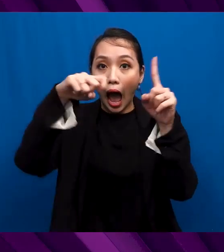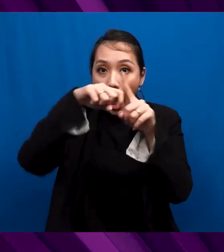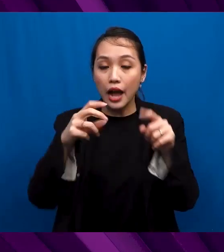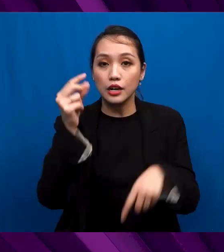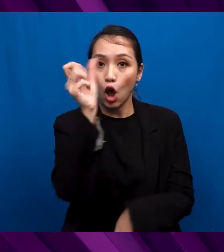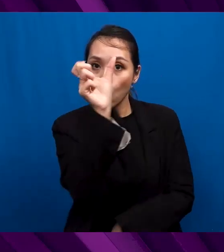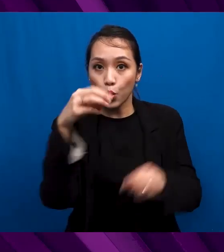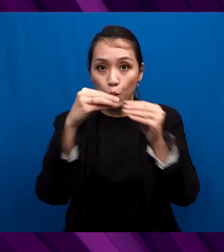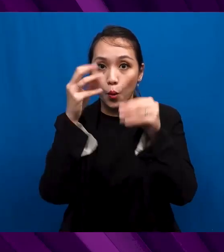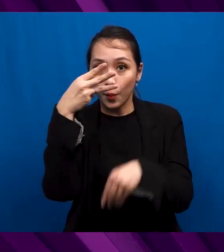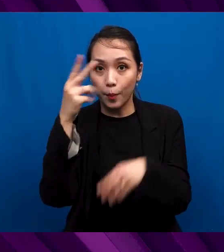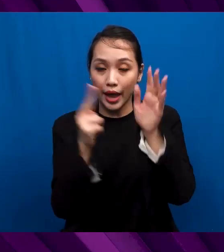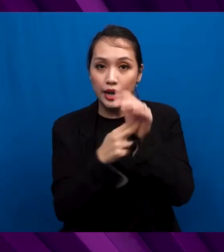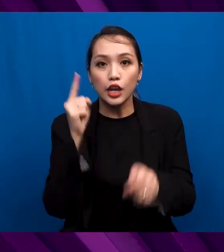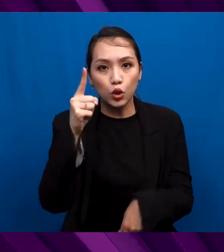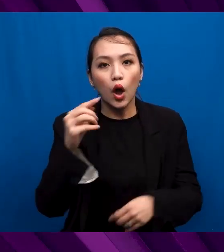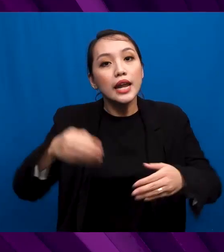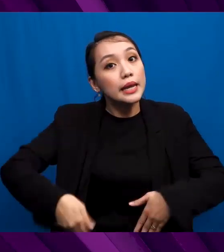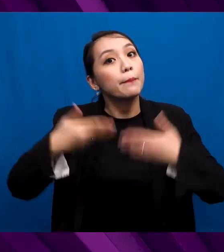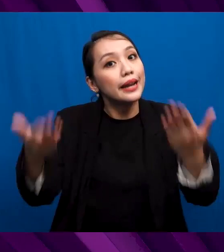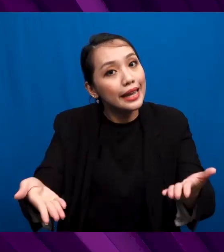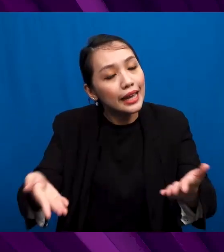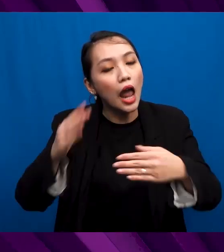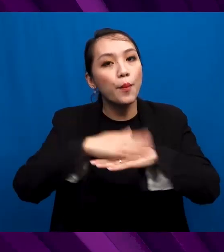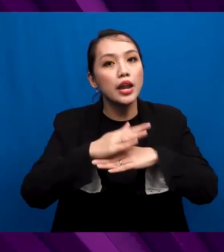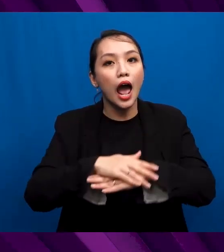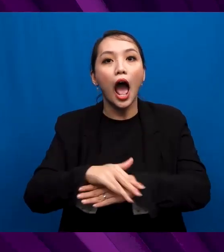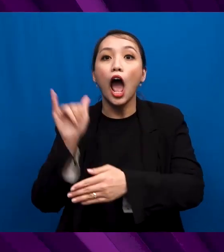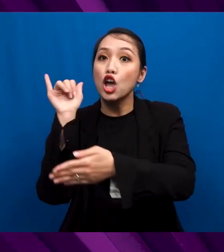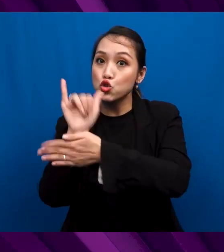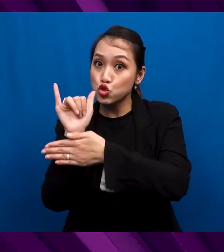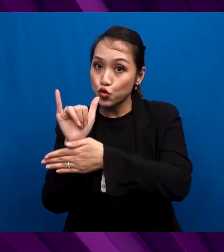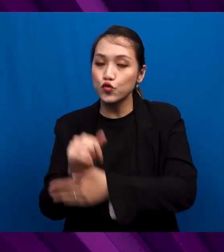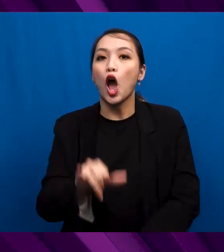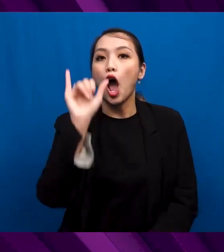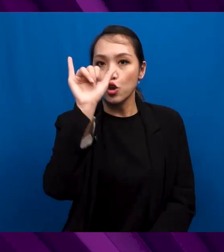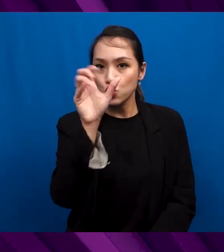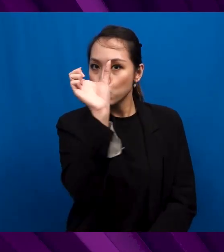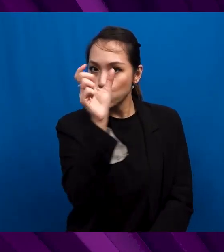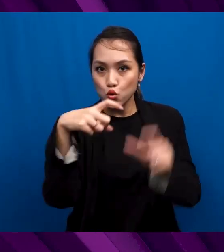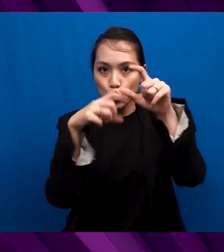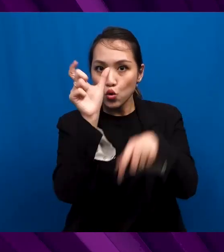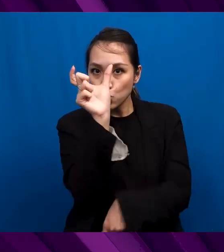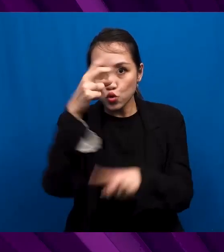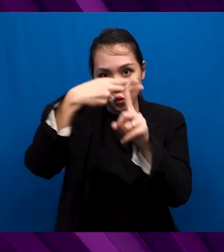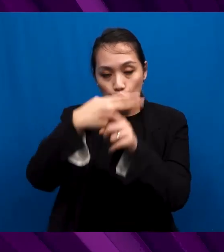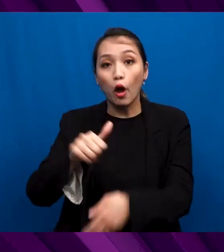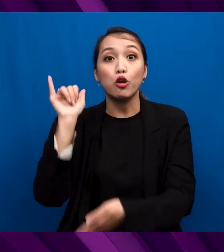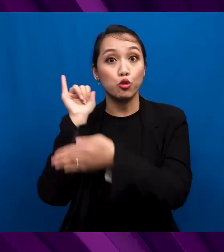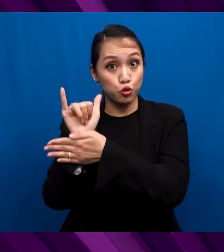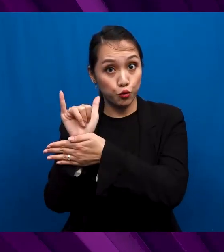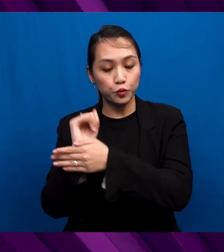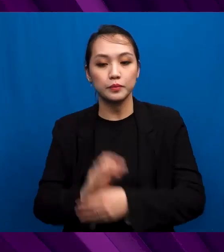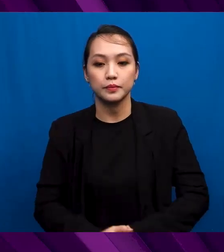memberikan nubuatan dan berkat atas Ruben bahkan, Tuhan menyebutnya lewat mulut Musa. Yang pertama-tama anak